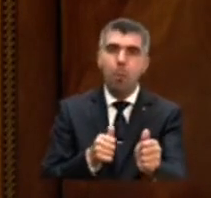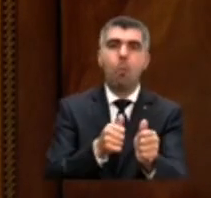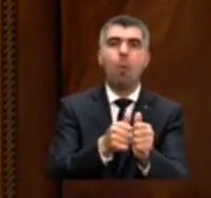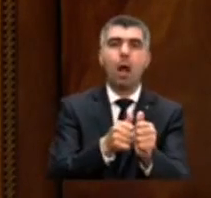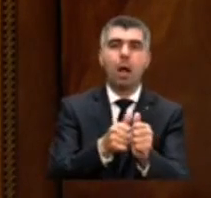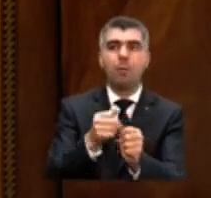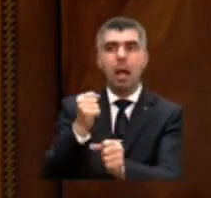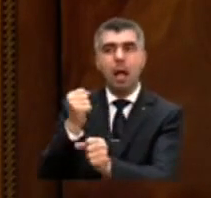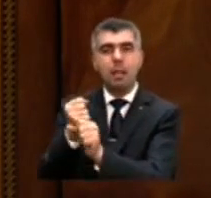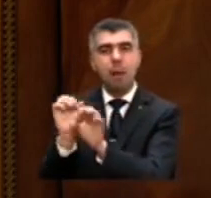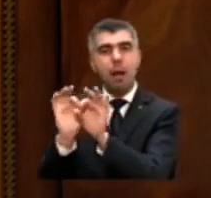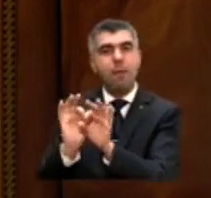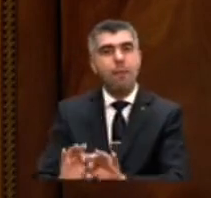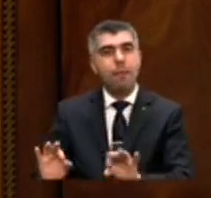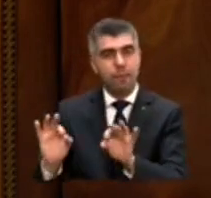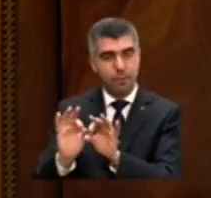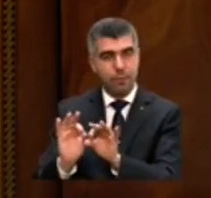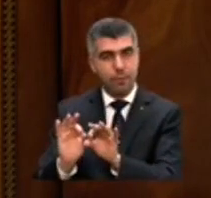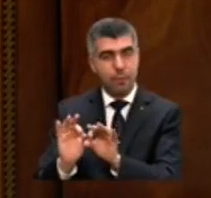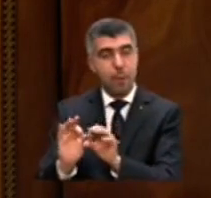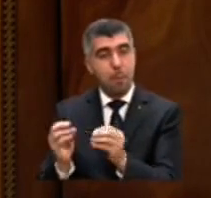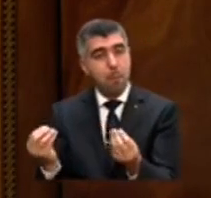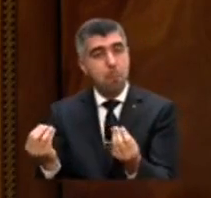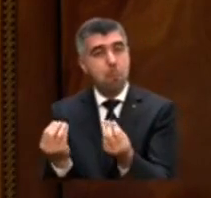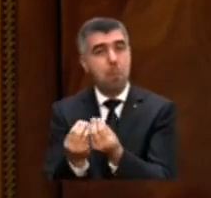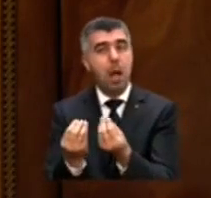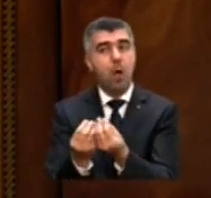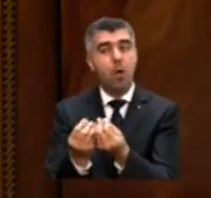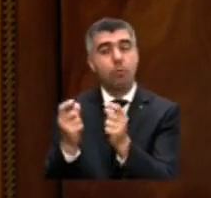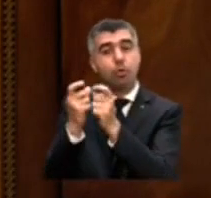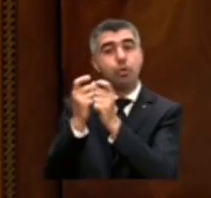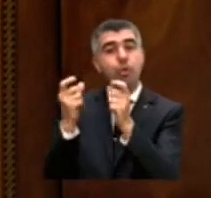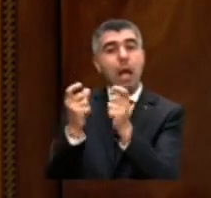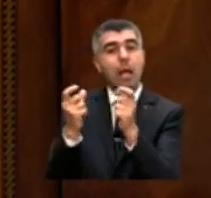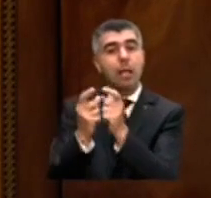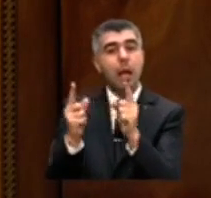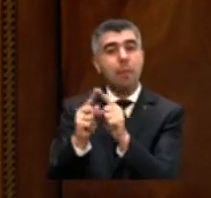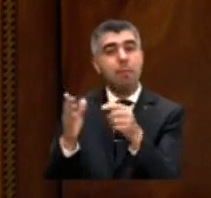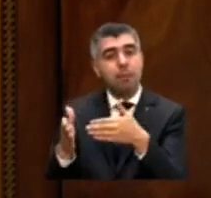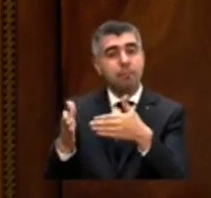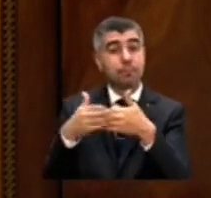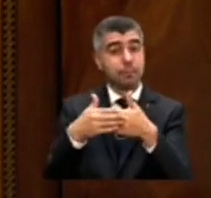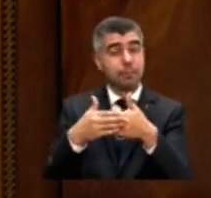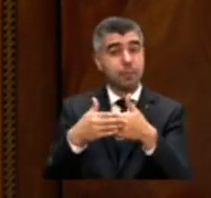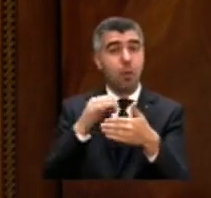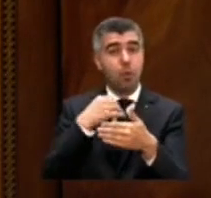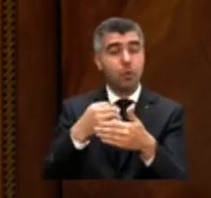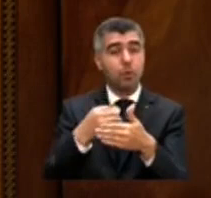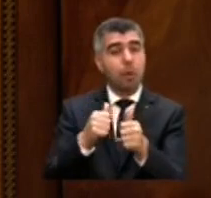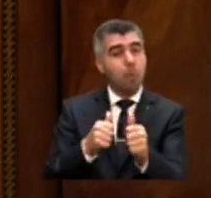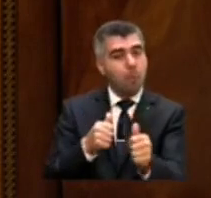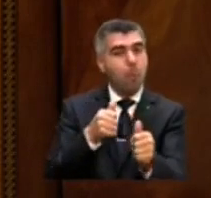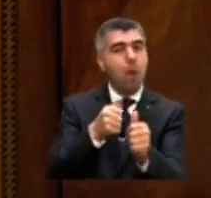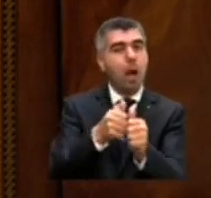الشغل، المصاحبة السريعة للمقاولات المهددة بالإفلاس من خلال المواكبة